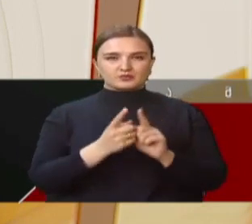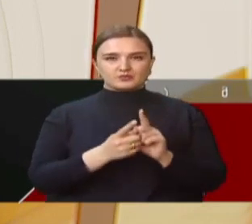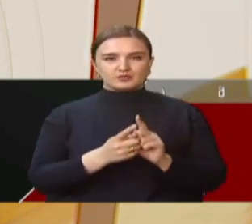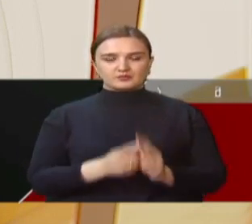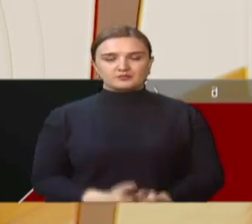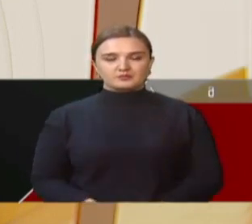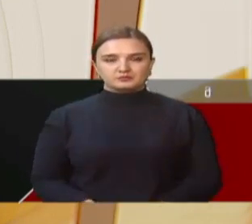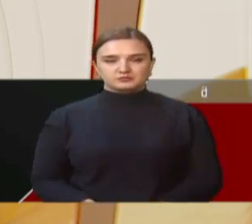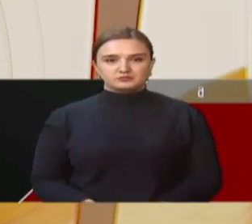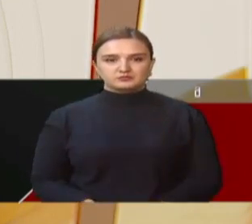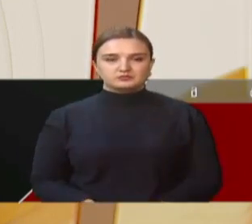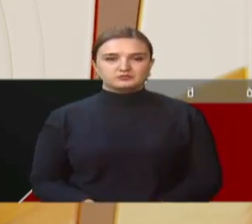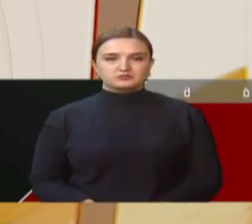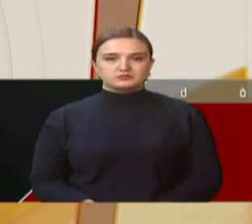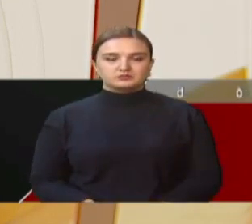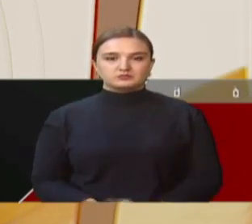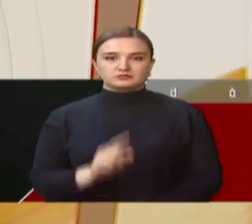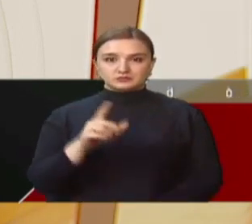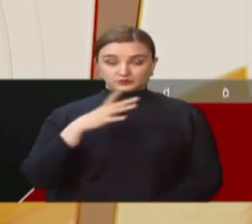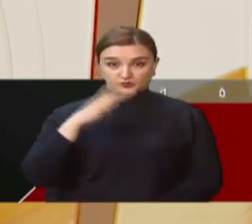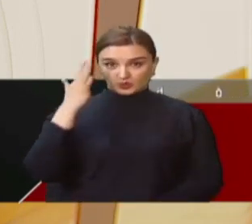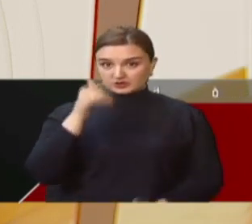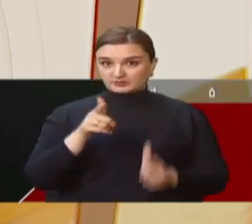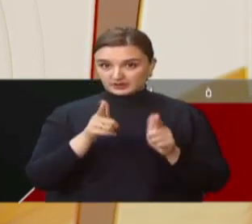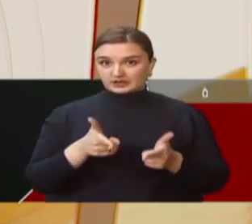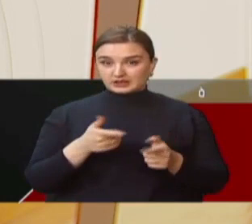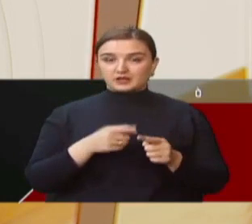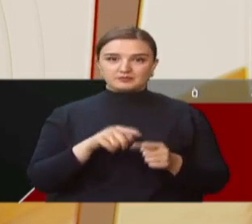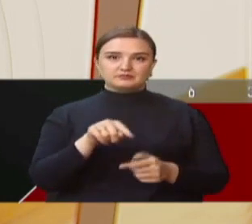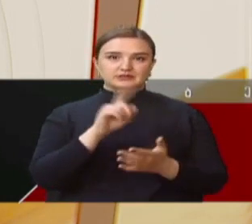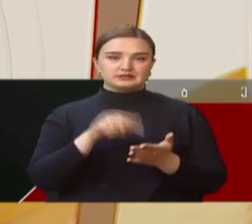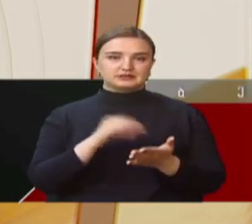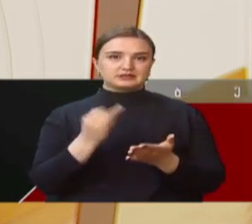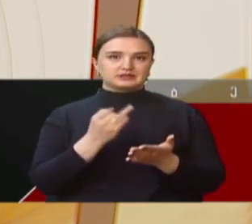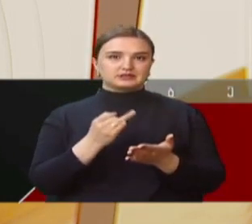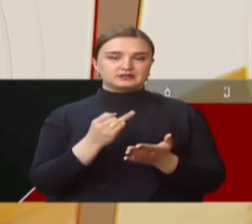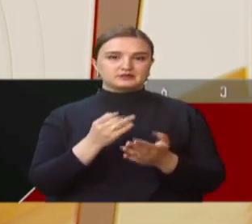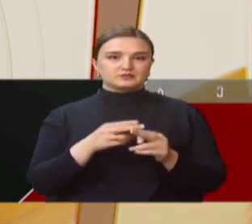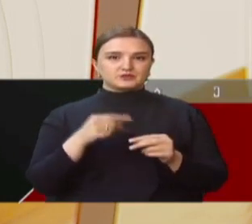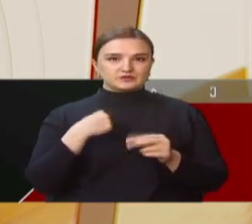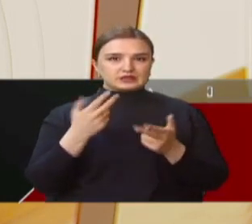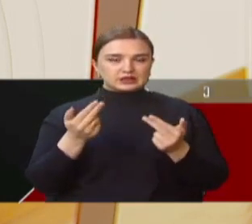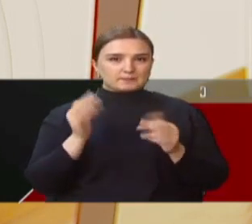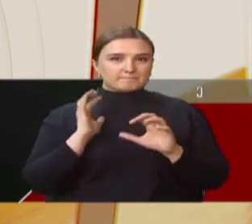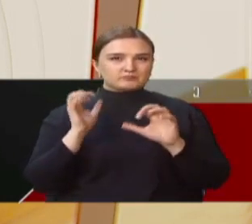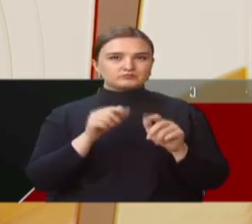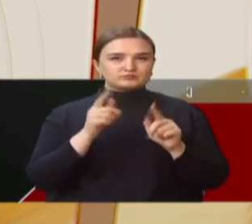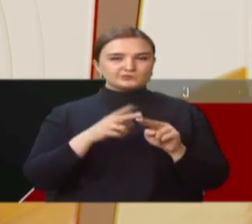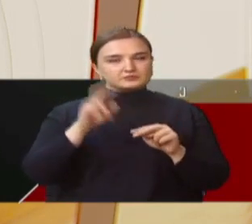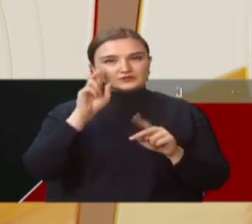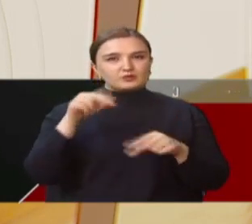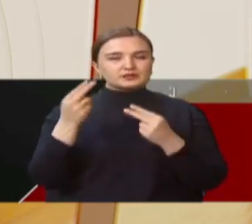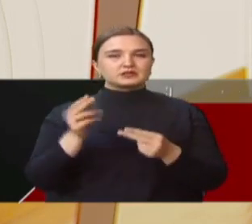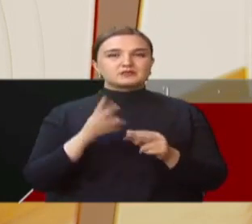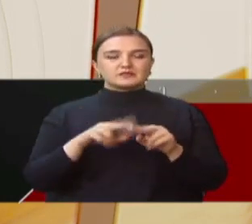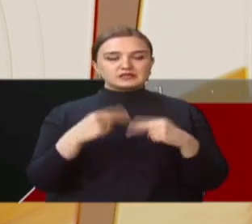მაგრამ ამას გაიზიარებს ქართული ოცნება კი აი ამაშია საკითხი ჩვენ რა თქმა უნდა უჭერთ მხარს იმიტომ რომ ეს თავრობას კი არ ეძლევა